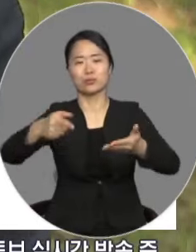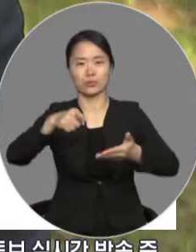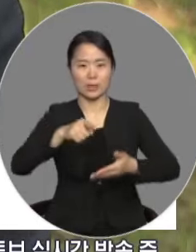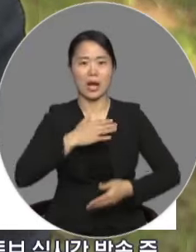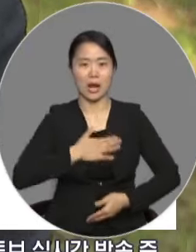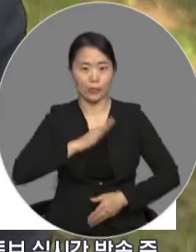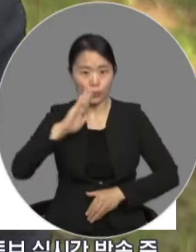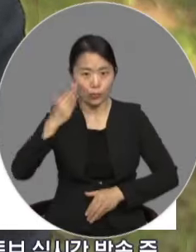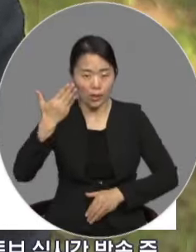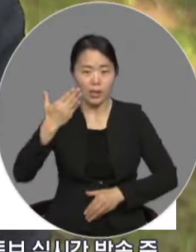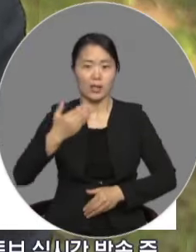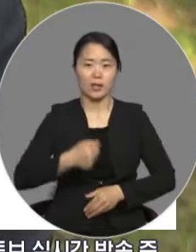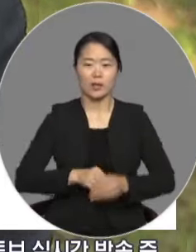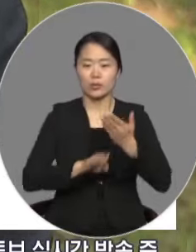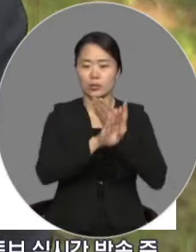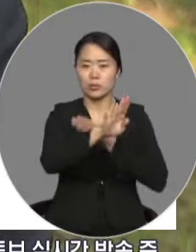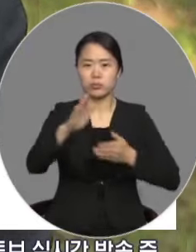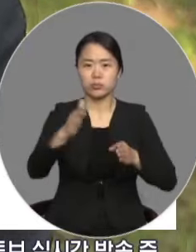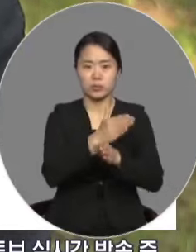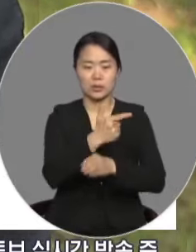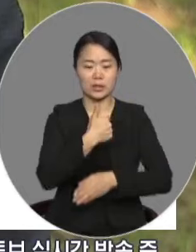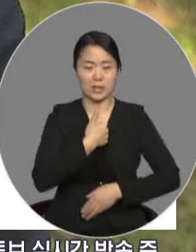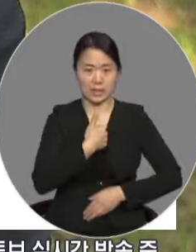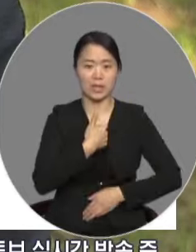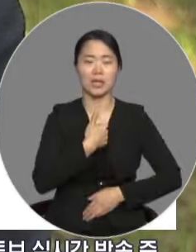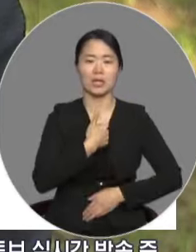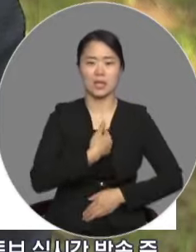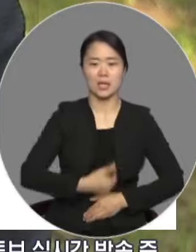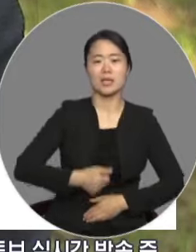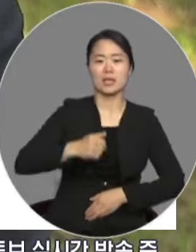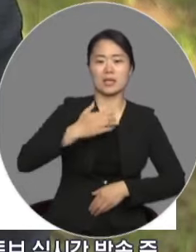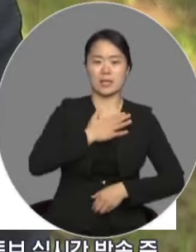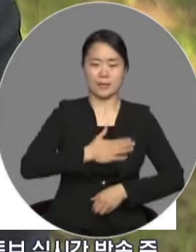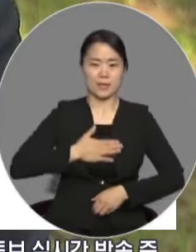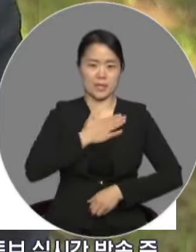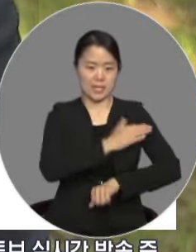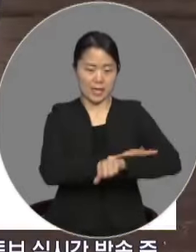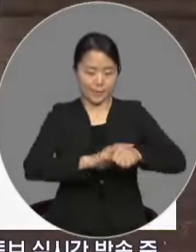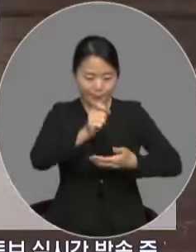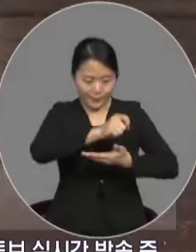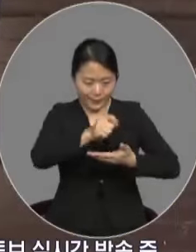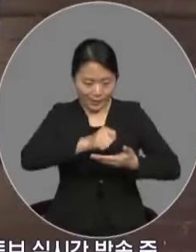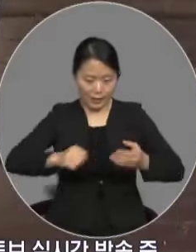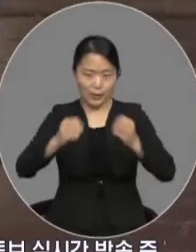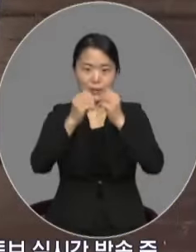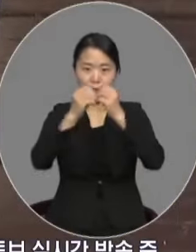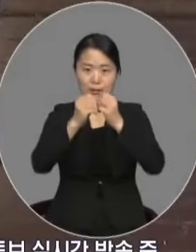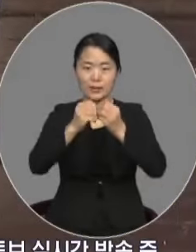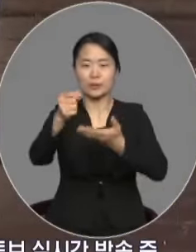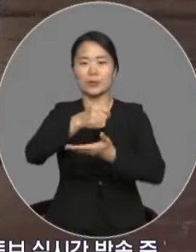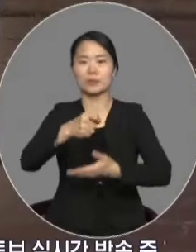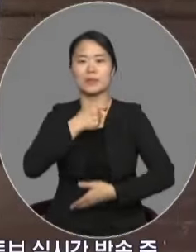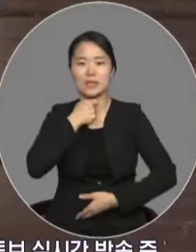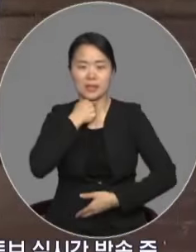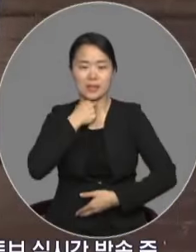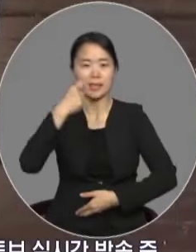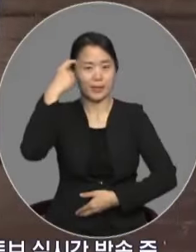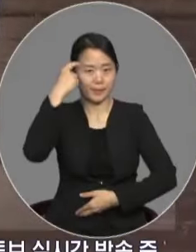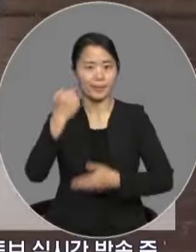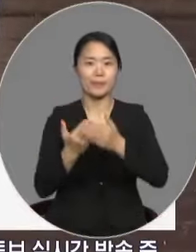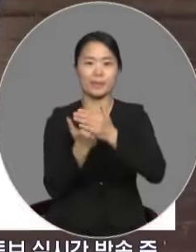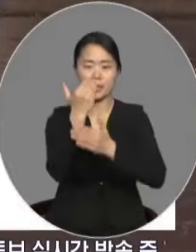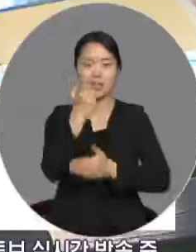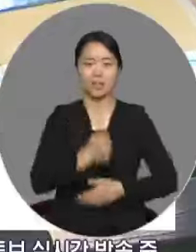나도 사람의 마음이나 감정을 잘 기록하는 소설을 써보고 싶다. 정 작가는